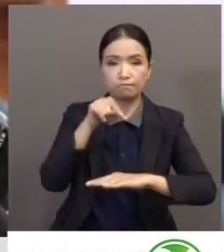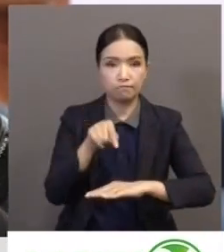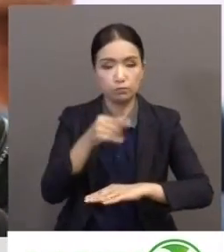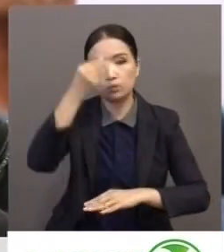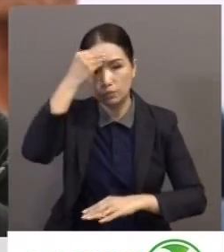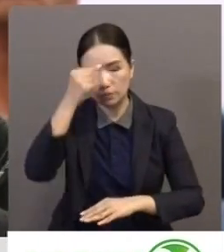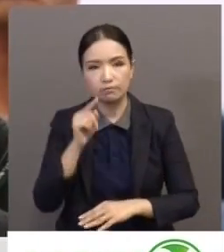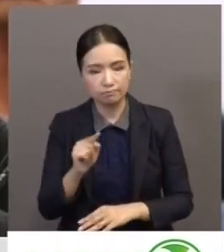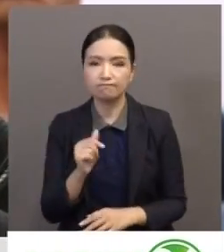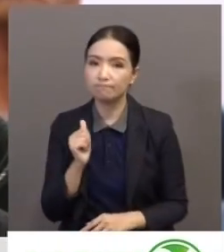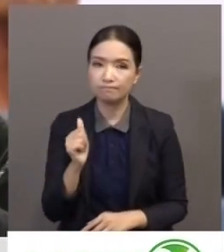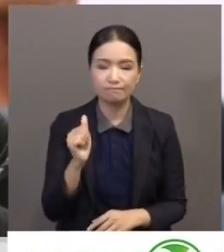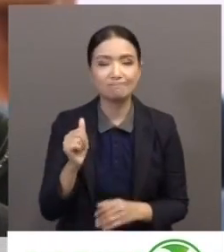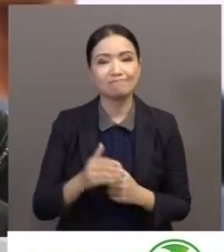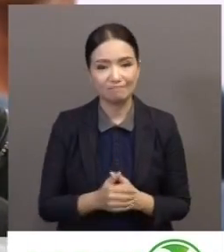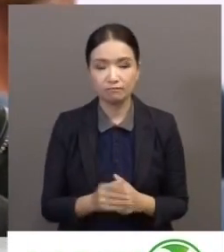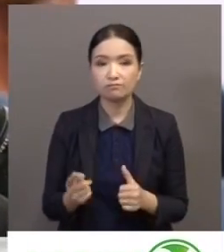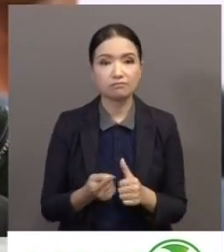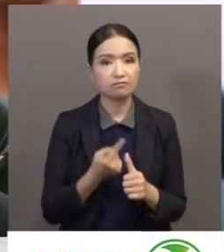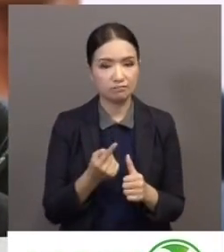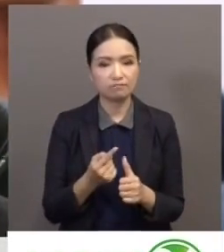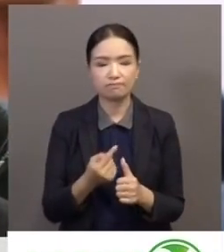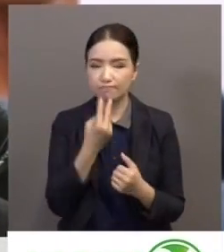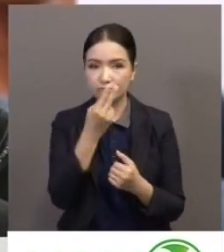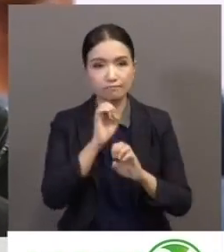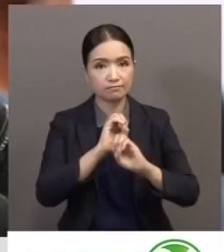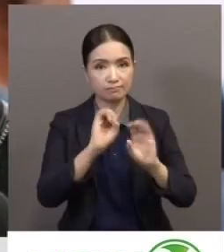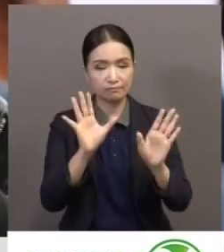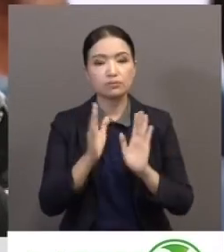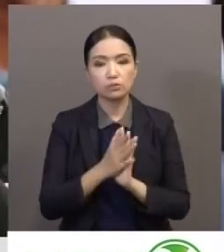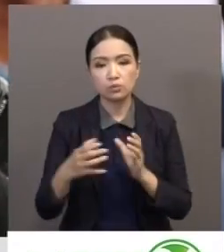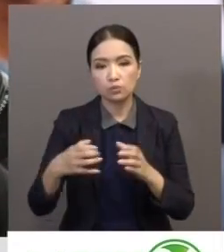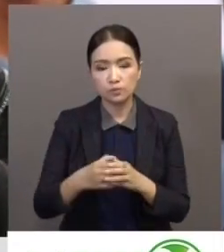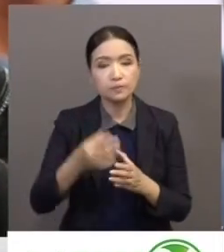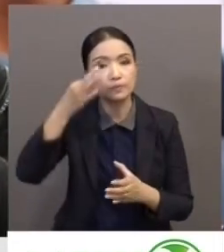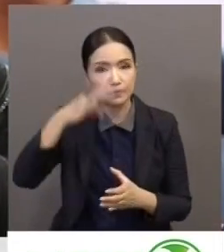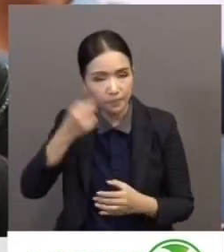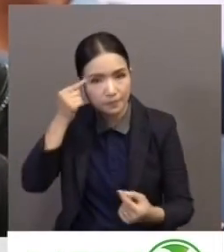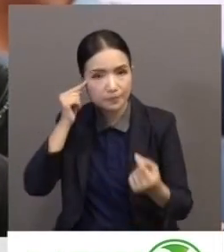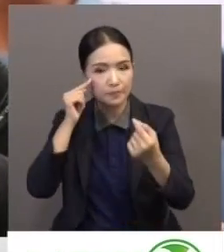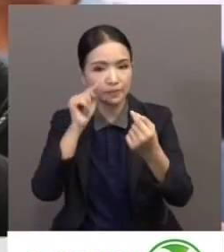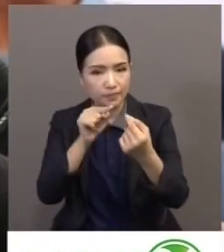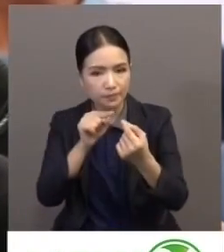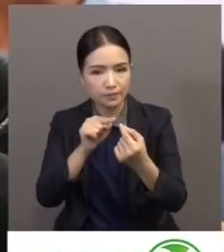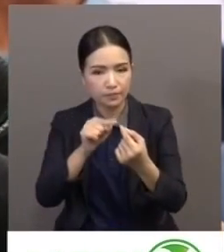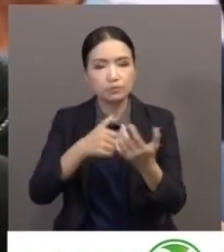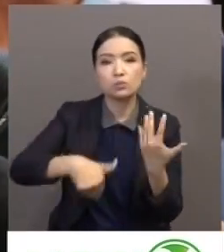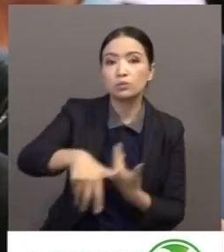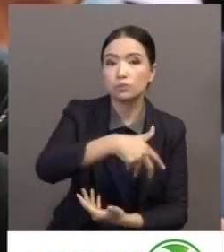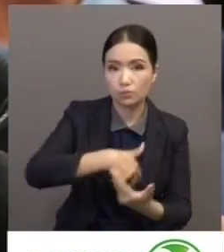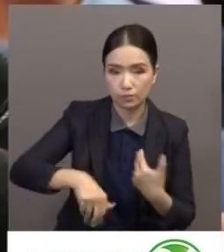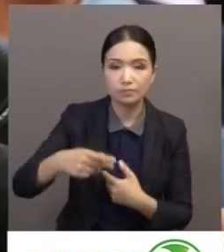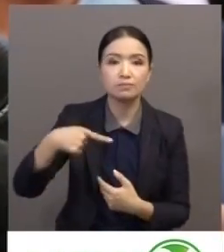ย์ในญี่ปุ่นนี่ก็น่าจะเป็นสิ่งที่ทำให้อย่างแรกก็คือได้ความชัดเจนว่ากลุ่มปตท.เราก็มุ่งไปในเรื่องของทิศทางที่เป็นพลังงานหมุนเวียนด้วย